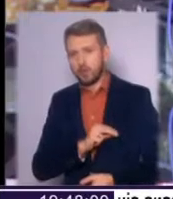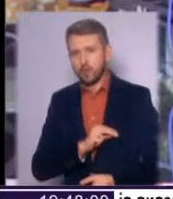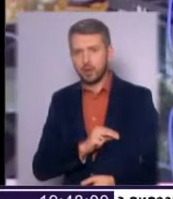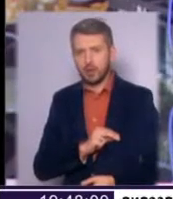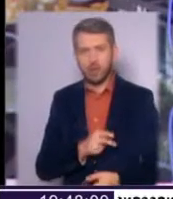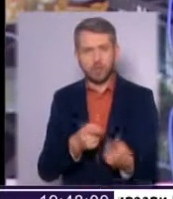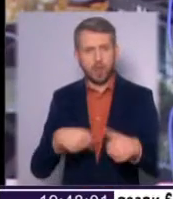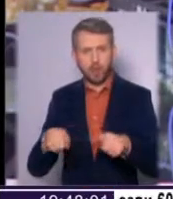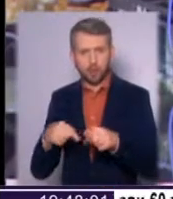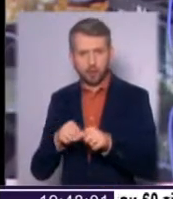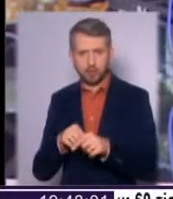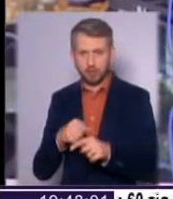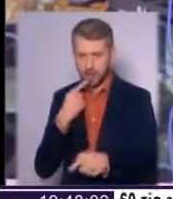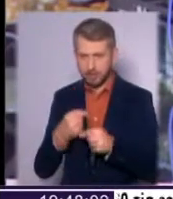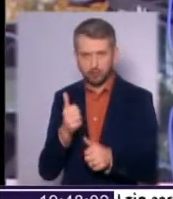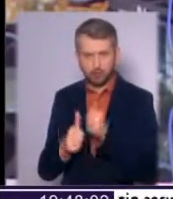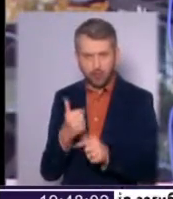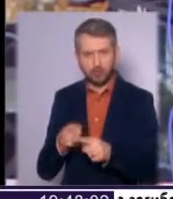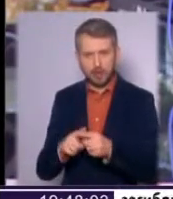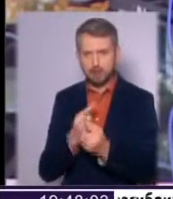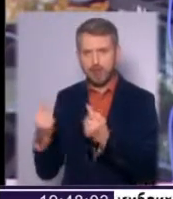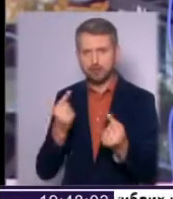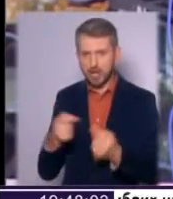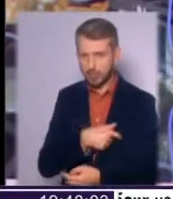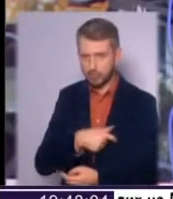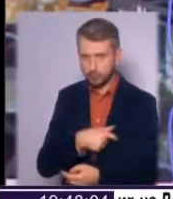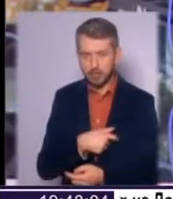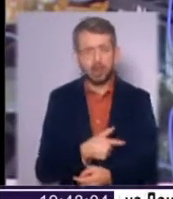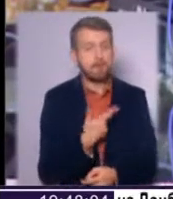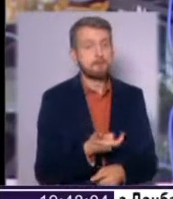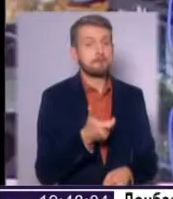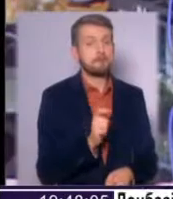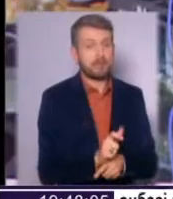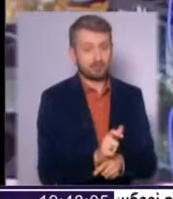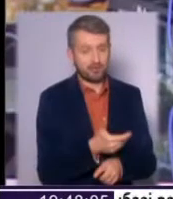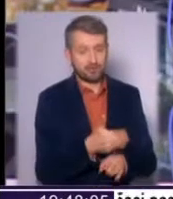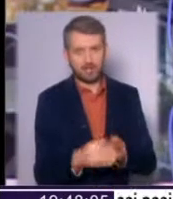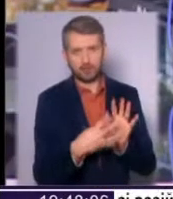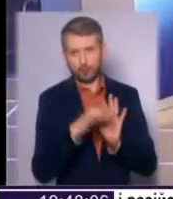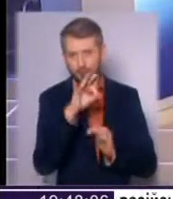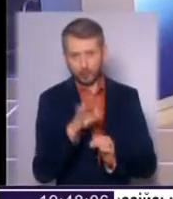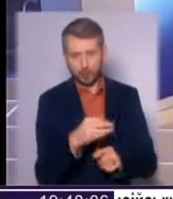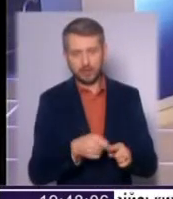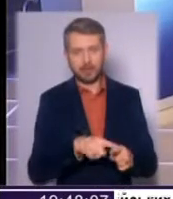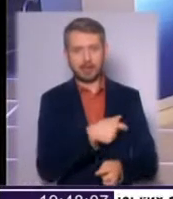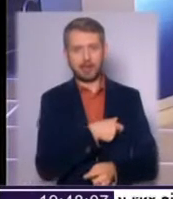Ну, традиційно це часто мажоритарні депутати, які якраз є позафракційні. Левова частка, мабуть, 90% – це